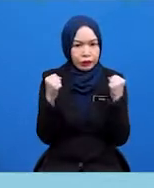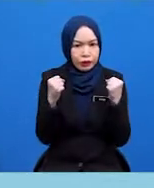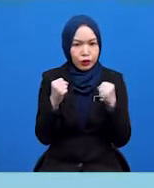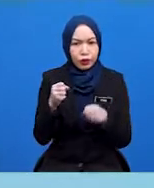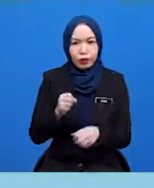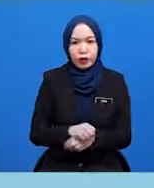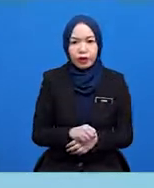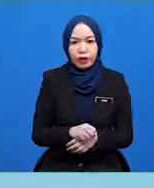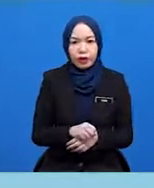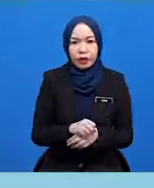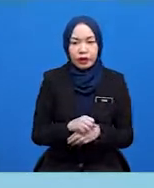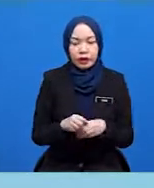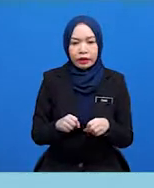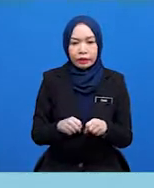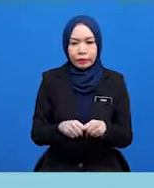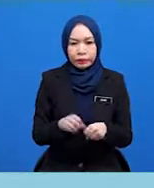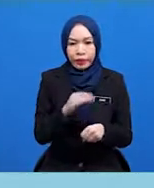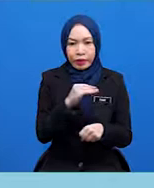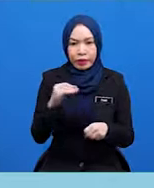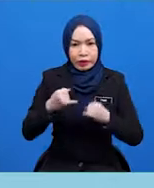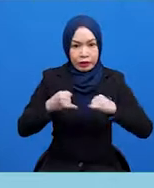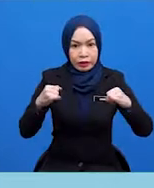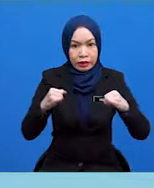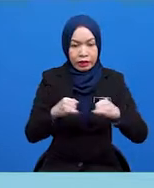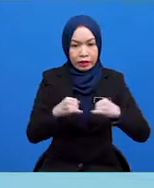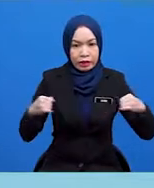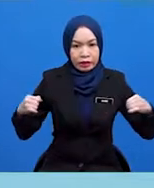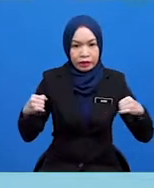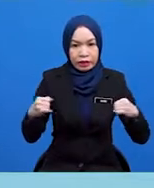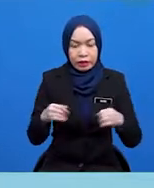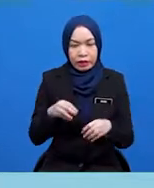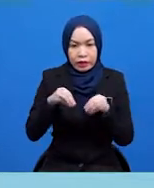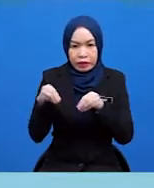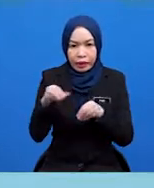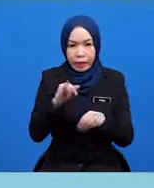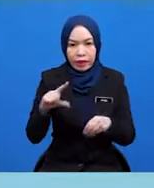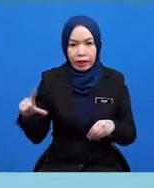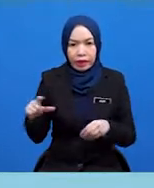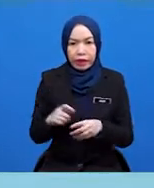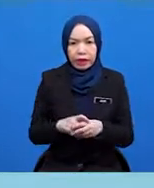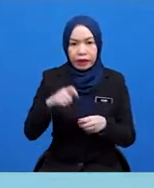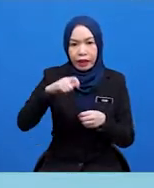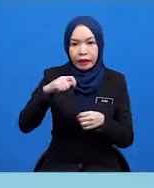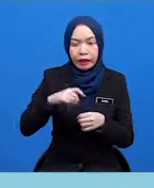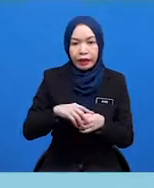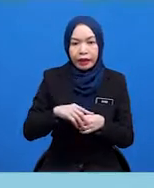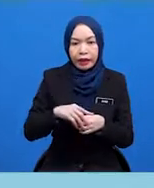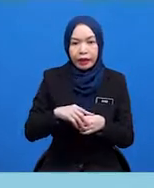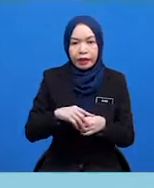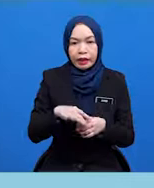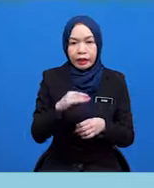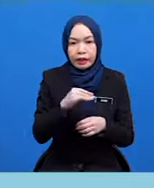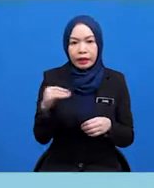Malaysia. Jenis tanaman yang ditanam ialah teh, bunga-bungaan dan tanaman hawa sederhana